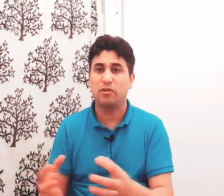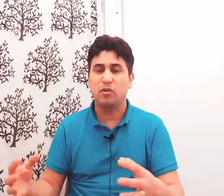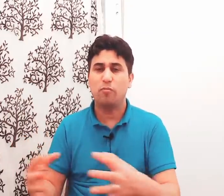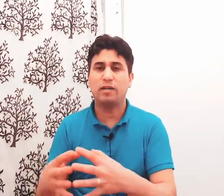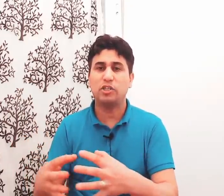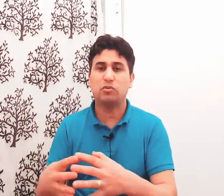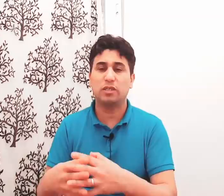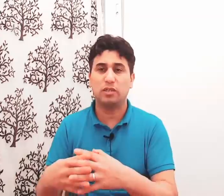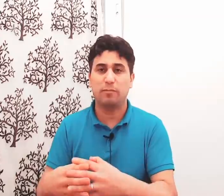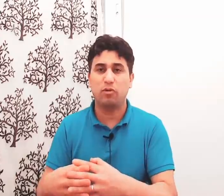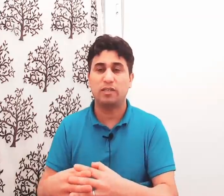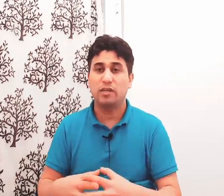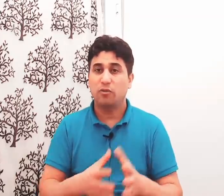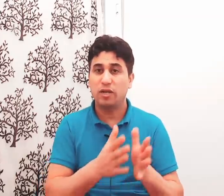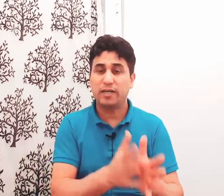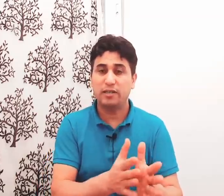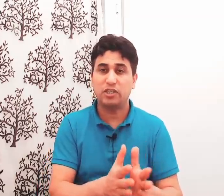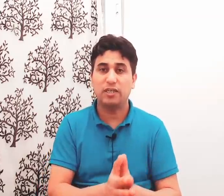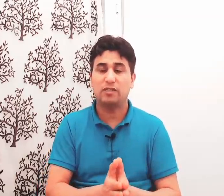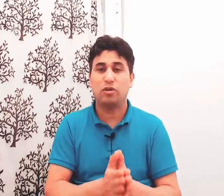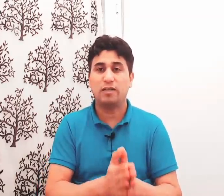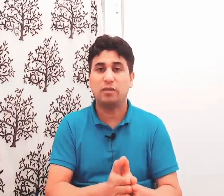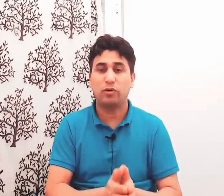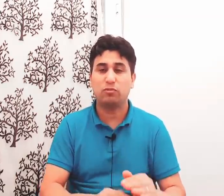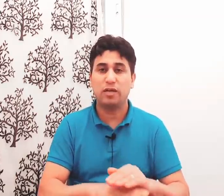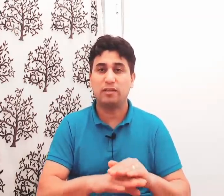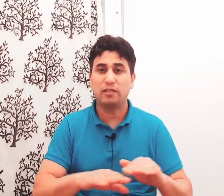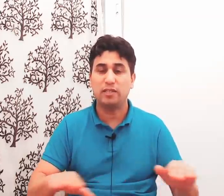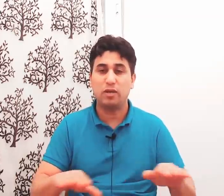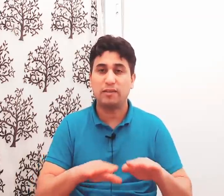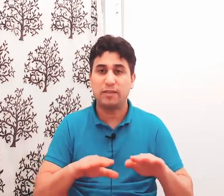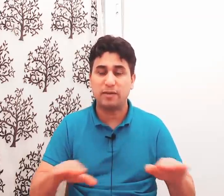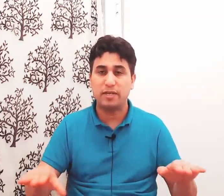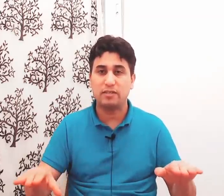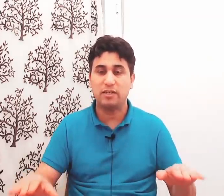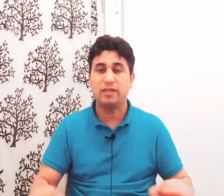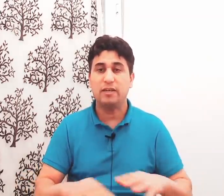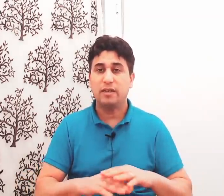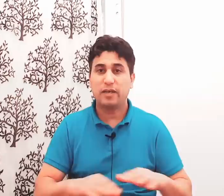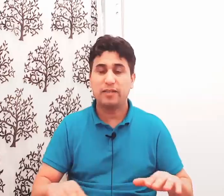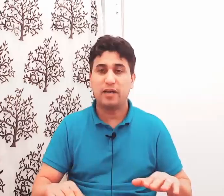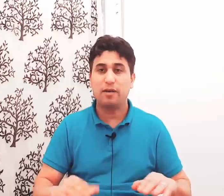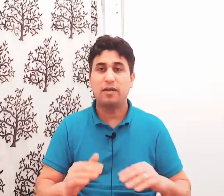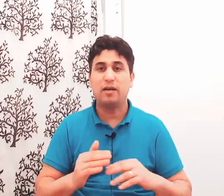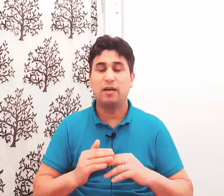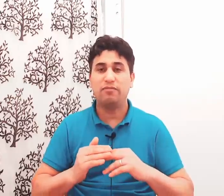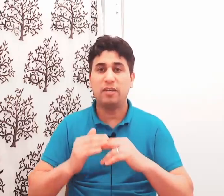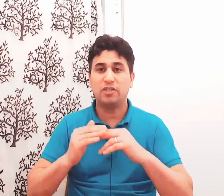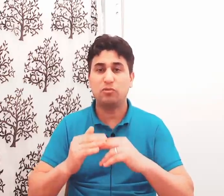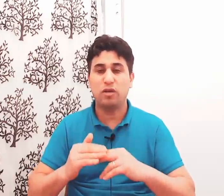بزاف وما غاديش يكونوا ديك التجمعات. ولكن هذا الشيء اللي قلت، ولا هذا التوقيت، ولا هذا التحديد، ولا هذا النظام اللي هضرت عليه، كينطبق